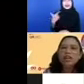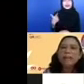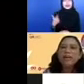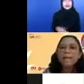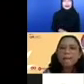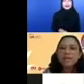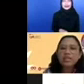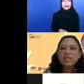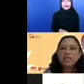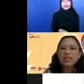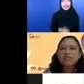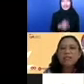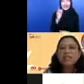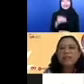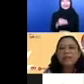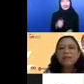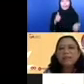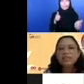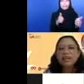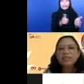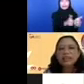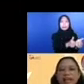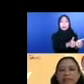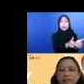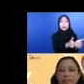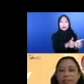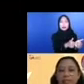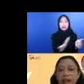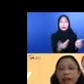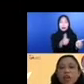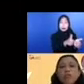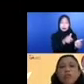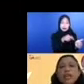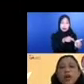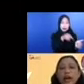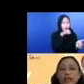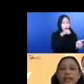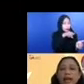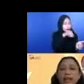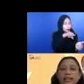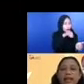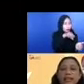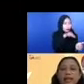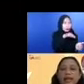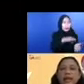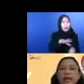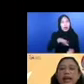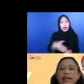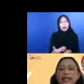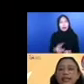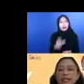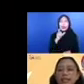session, pendamping seperti apa mengajarkan. Atau mungkin kalau ada acara-acara